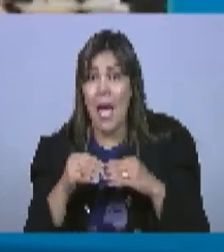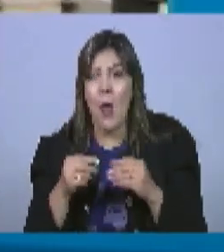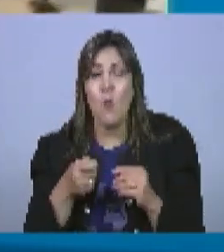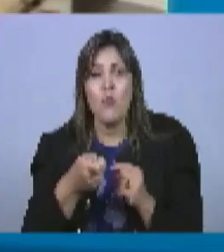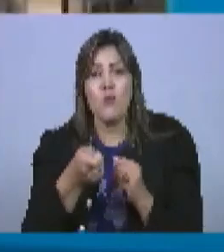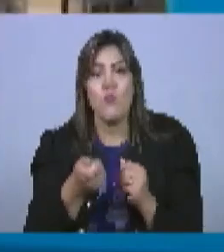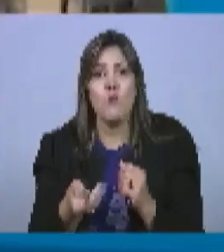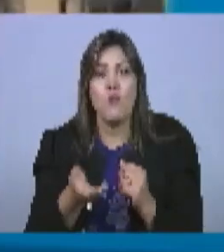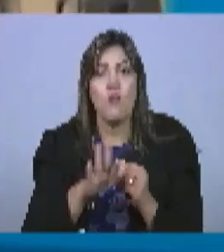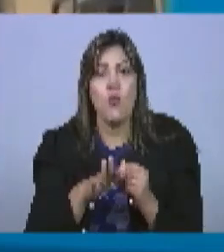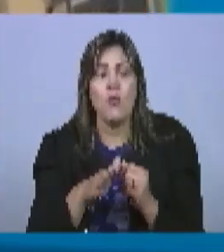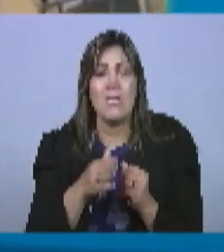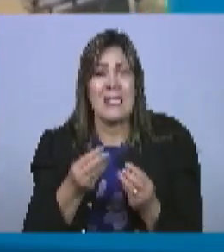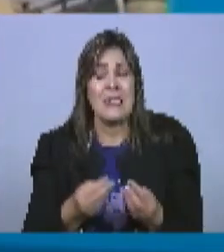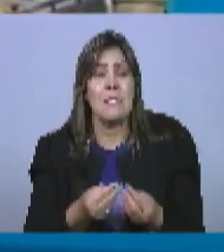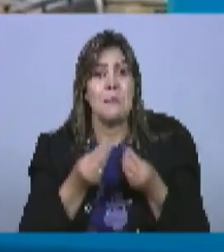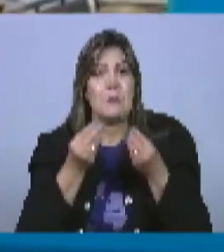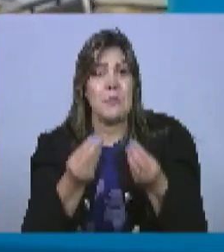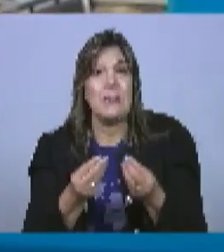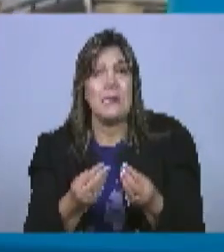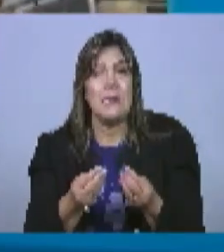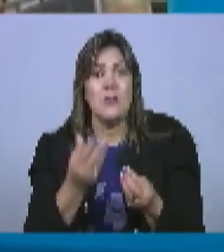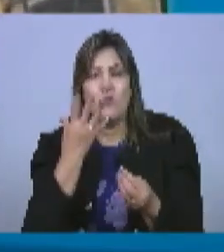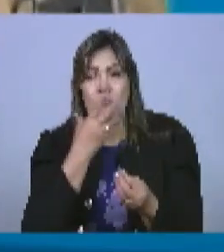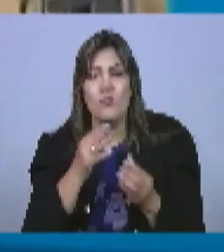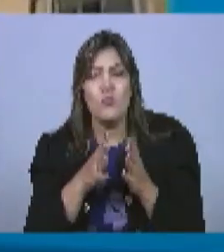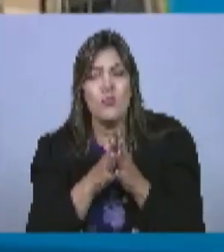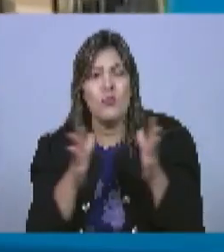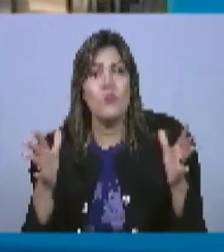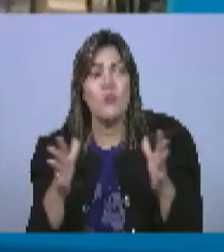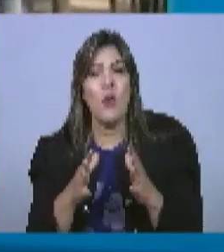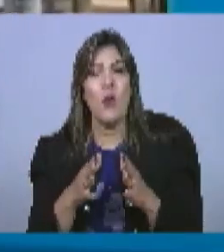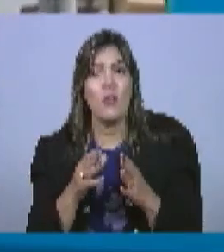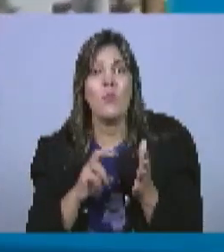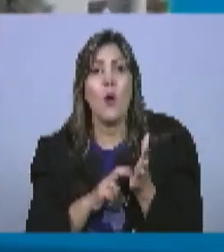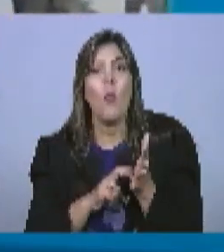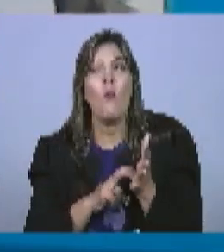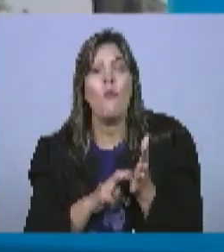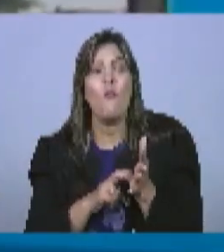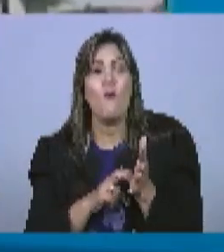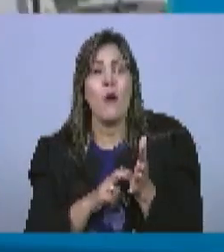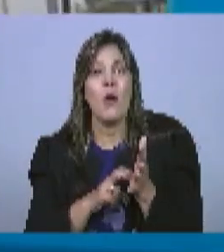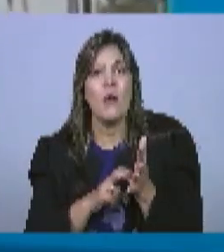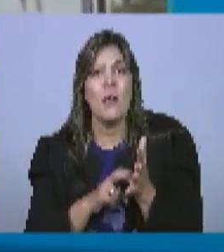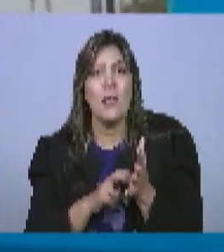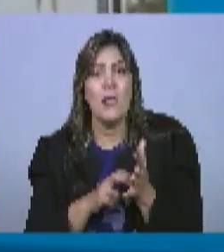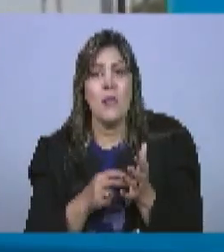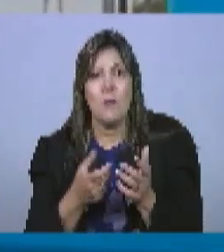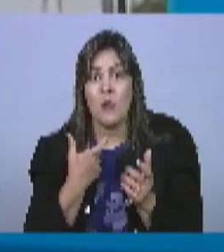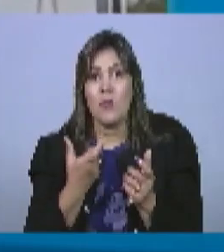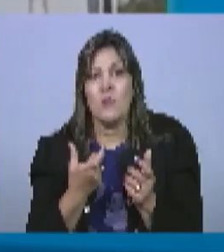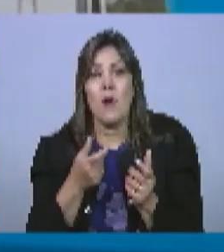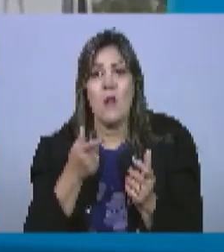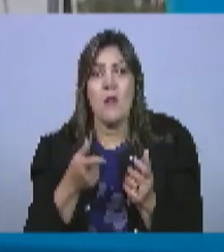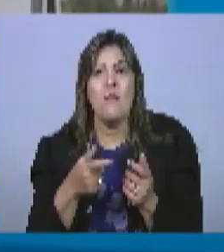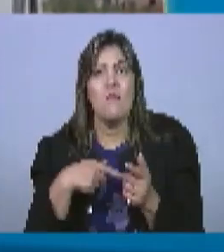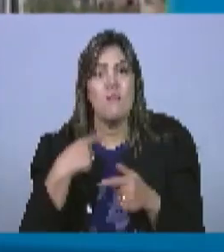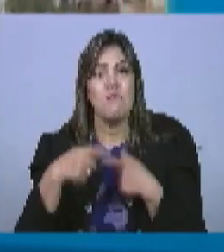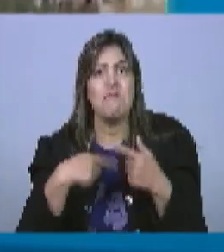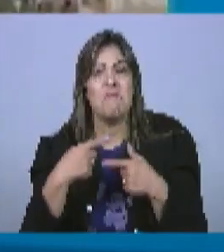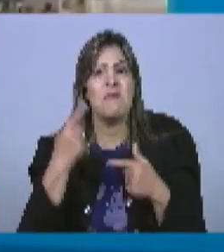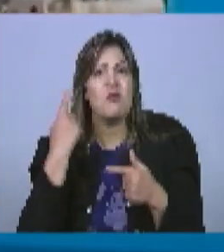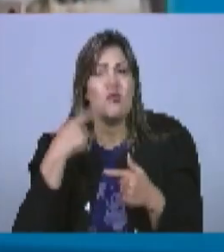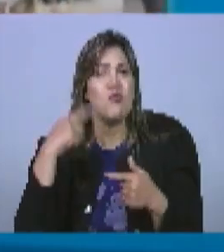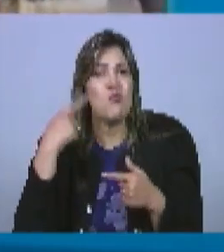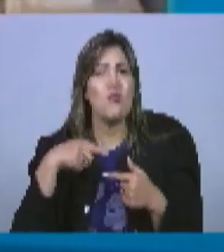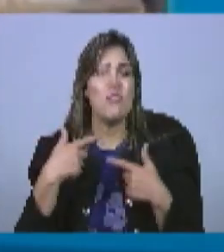دي بتعطي مساحه اكثر للمخاوف بتدي انذار اكثر الى تدهور الاوضاع في